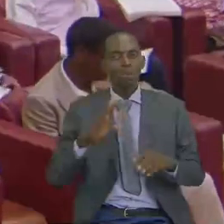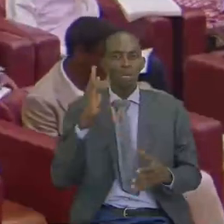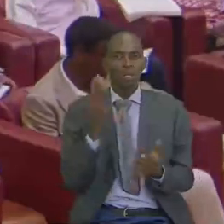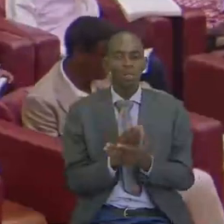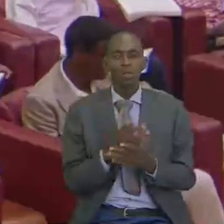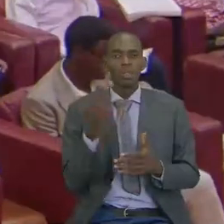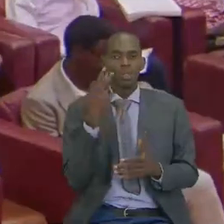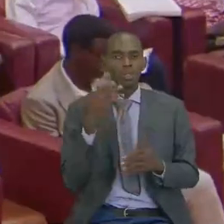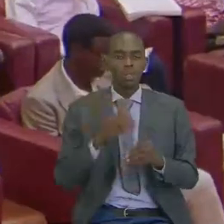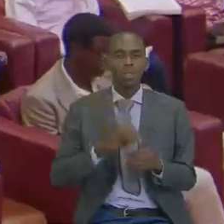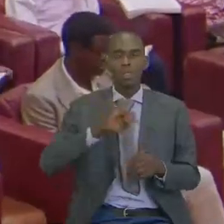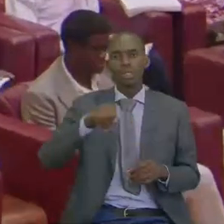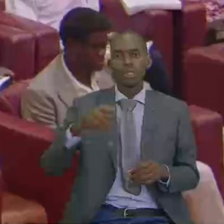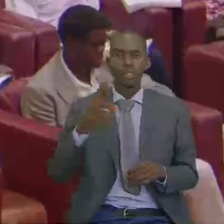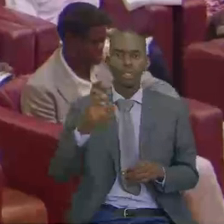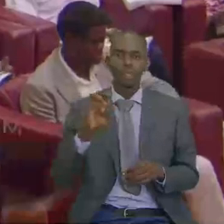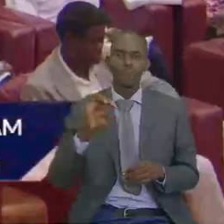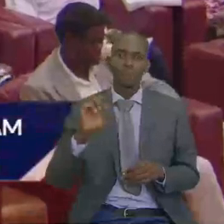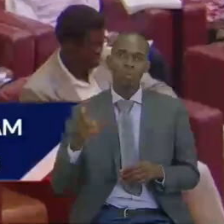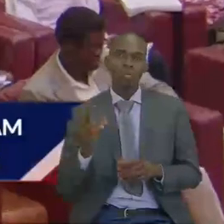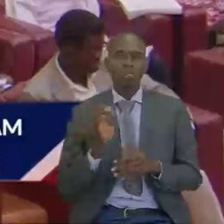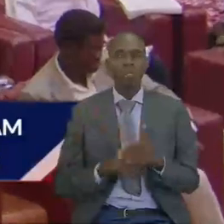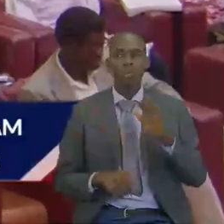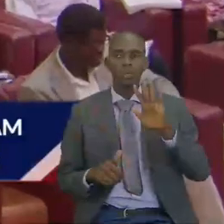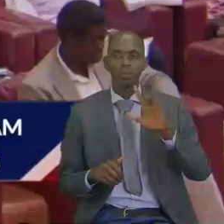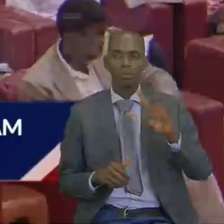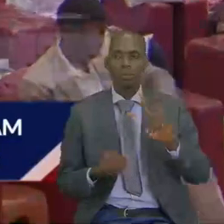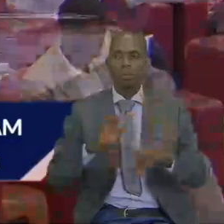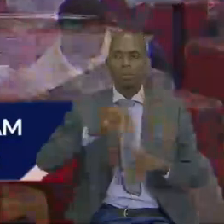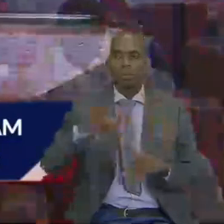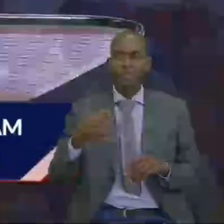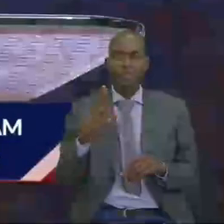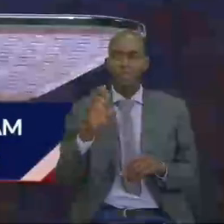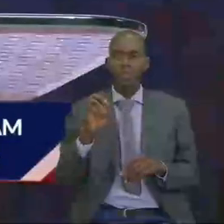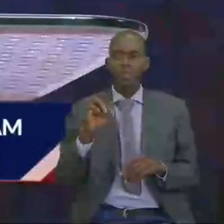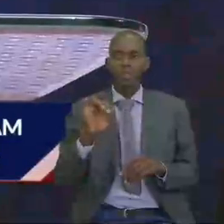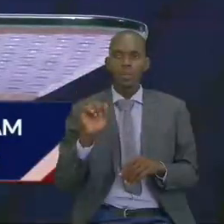Jérémie 51, 7.